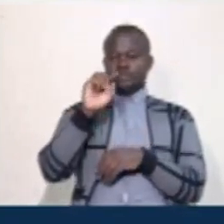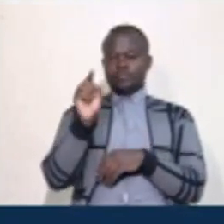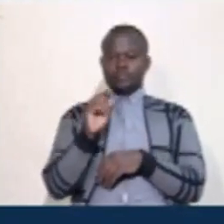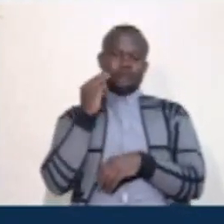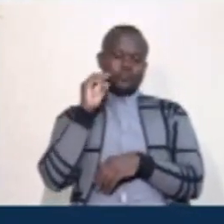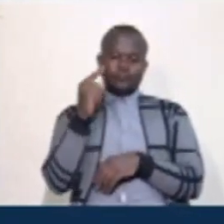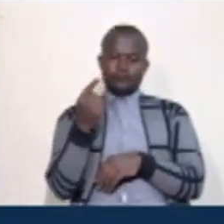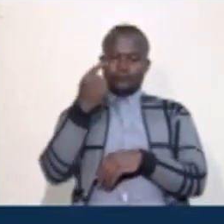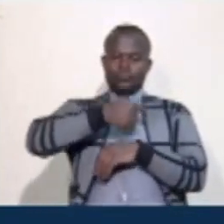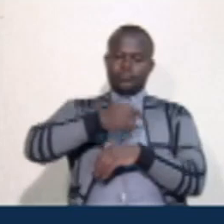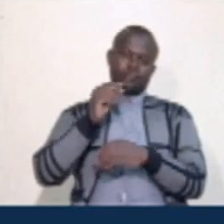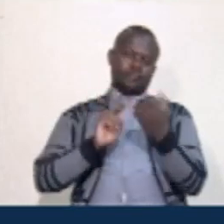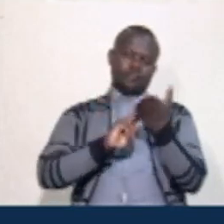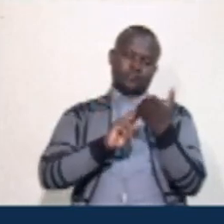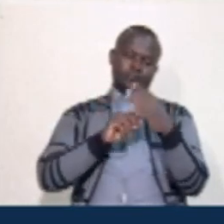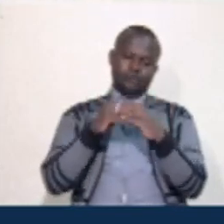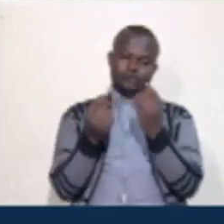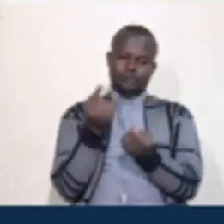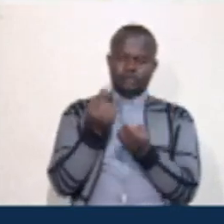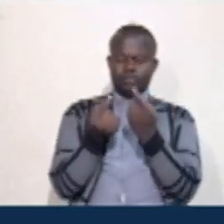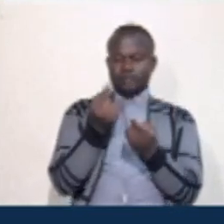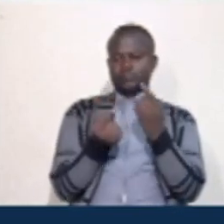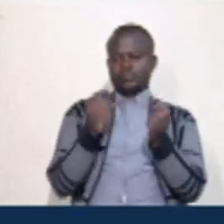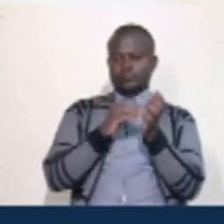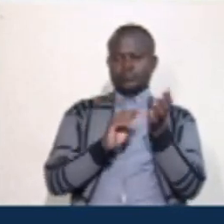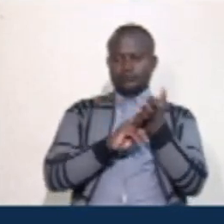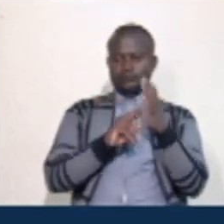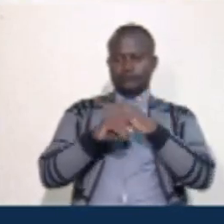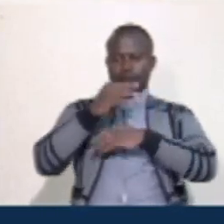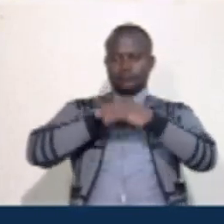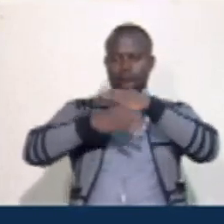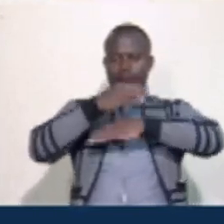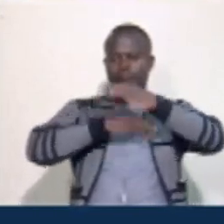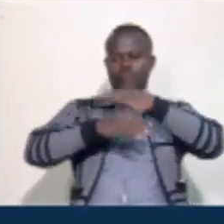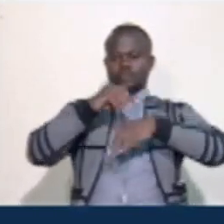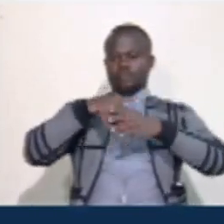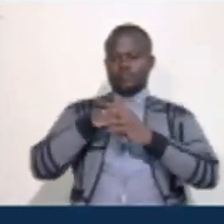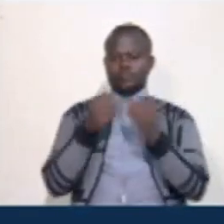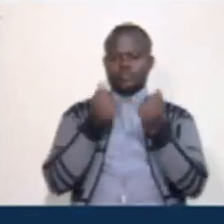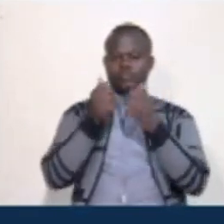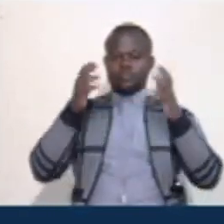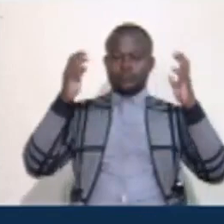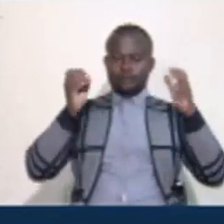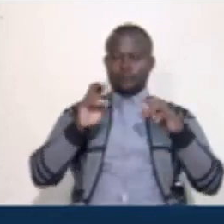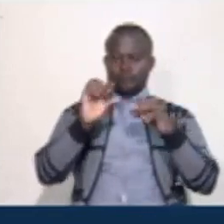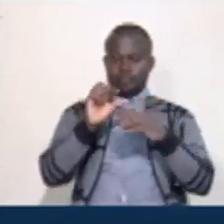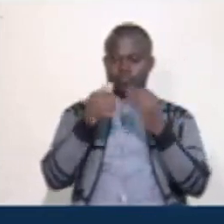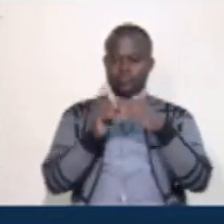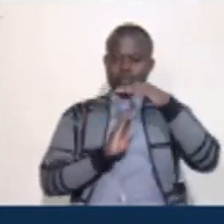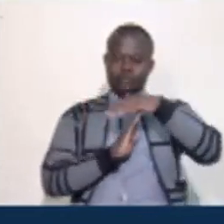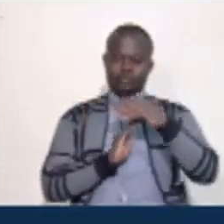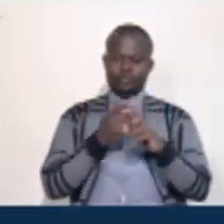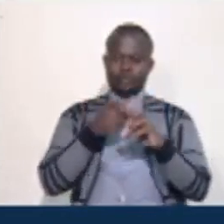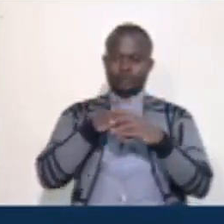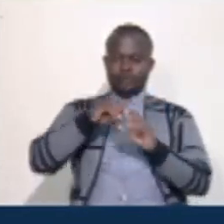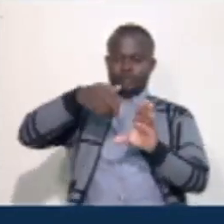ku munsi. Izajya yifashishwa mu guteka, inakoreshwe mu nganda ndetse no mu binyabiziga binini cyangwa ibitoya, isimbura ibikomoka